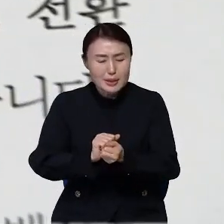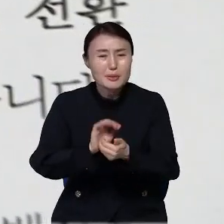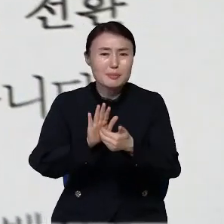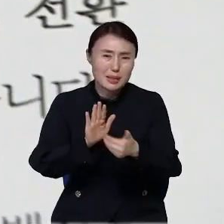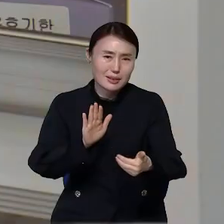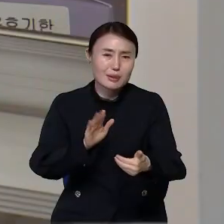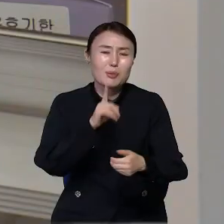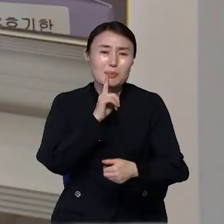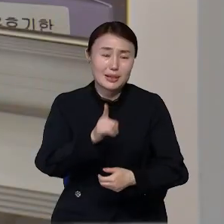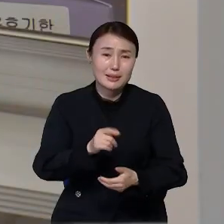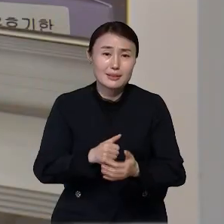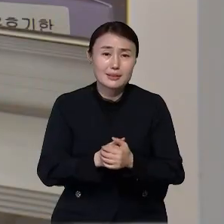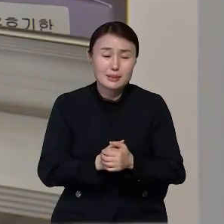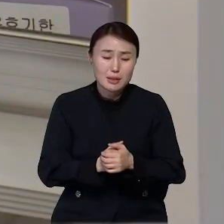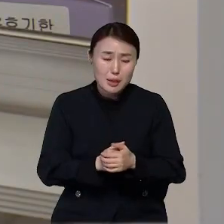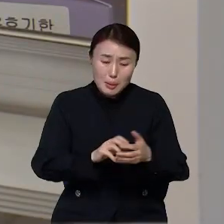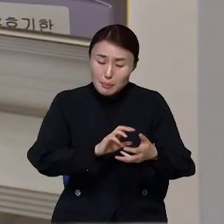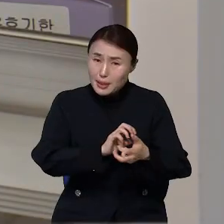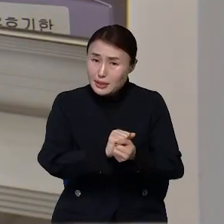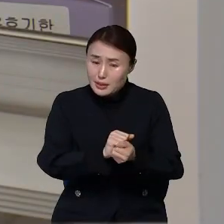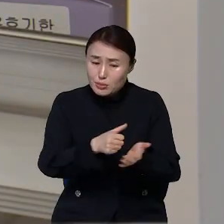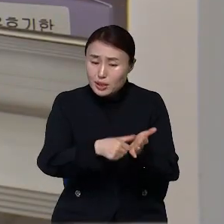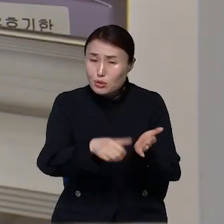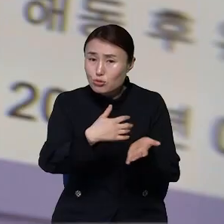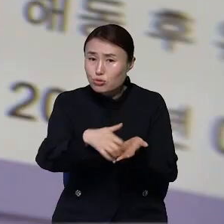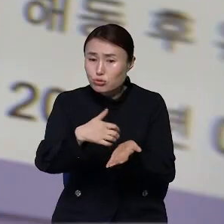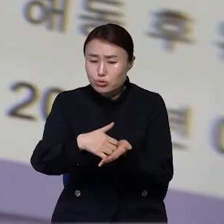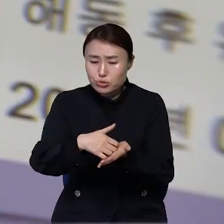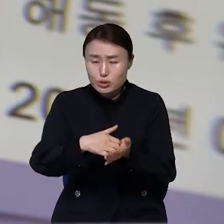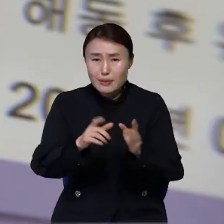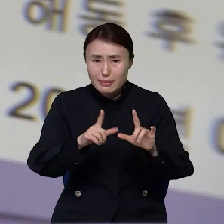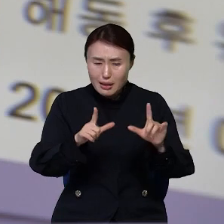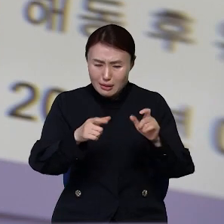밝혔습니다. 정확한 폐기 물량은 유효기간이